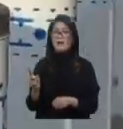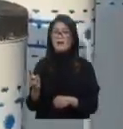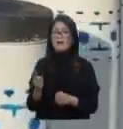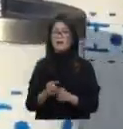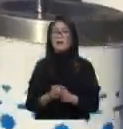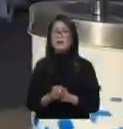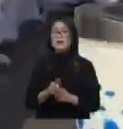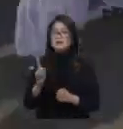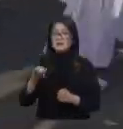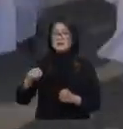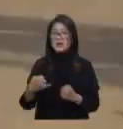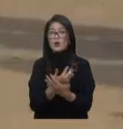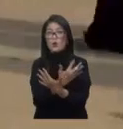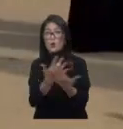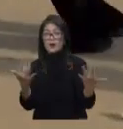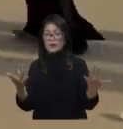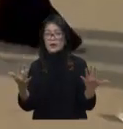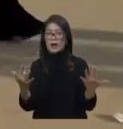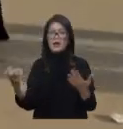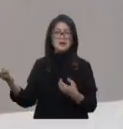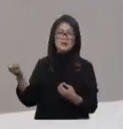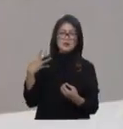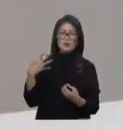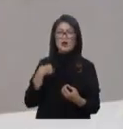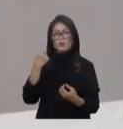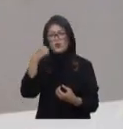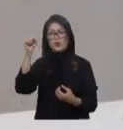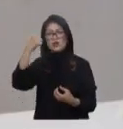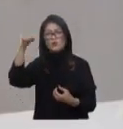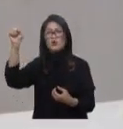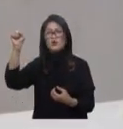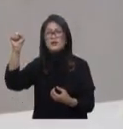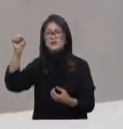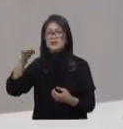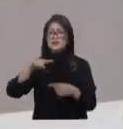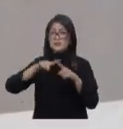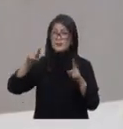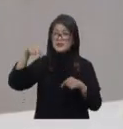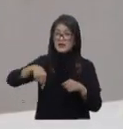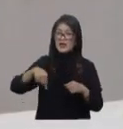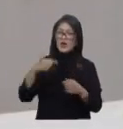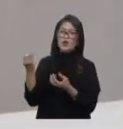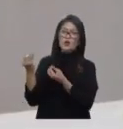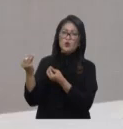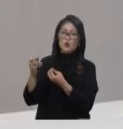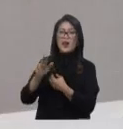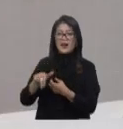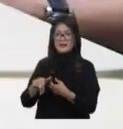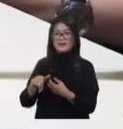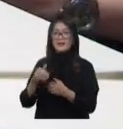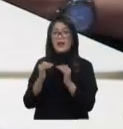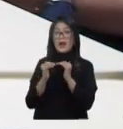respon daripada jamaah. Ya. Nah, kita tinggal tunggu nih besarannya berapa banyak kenaikan yang akan diberlakukan.